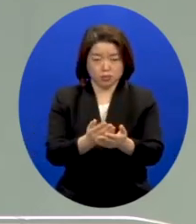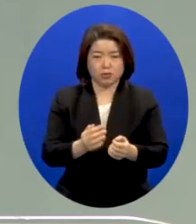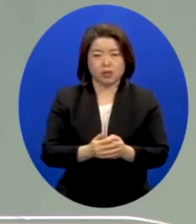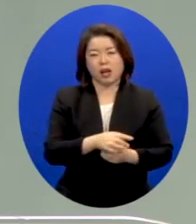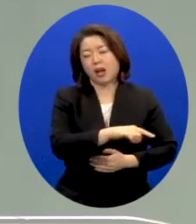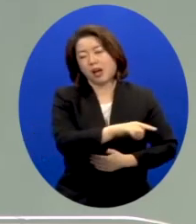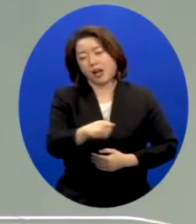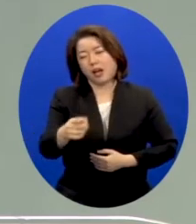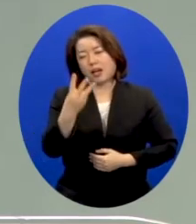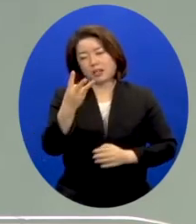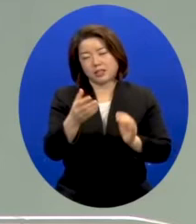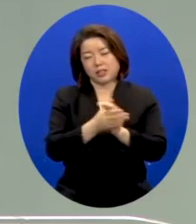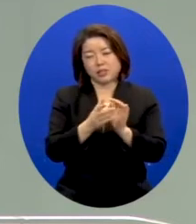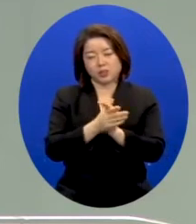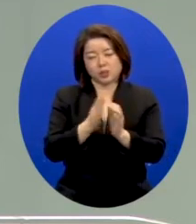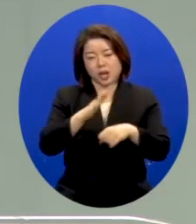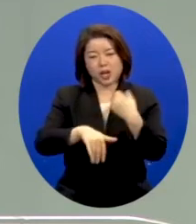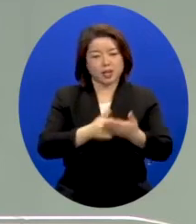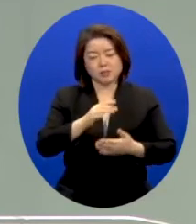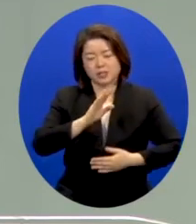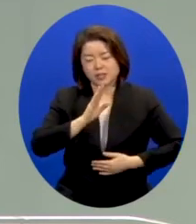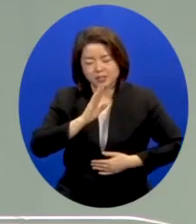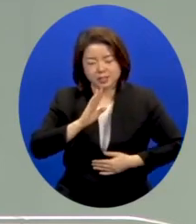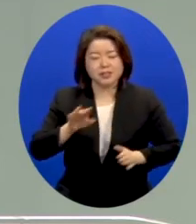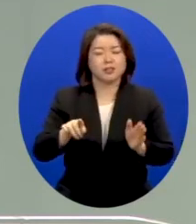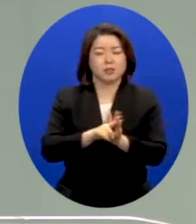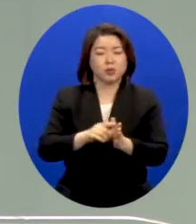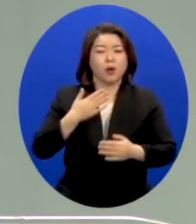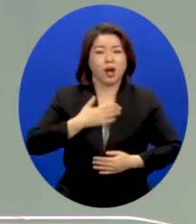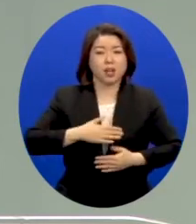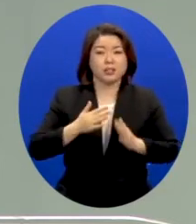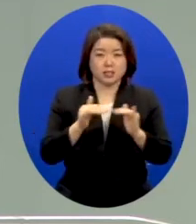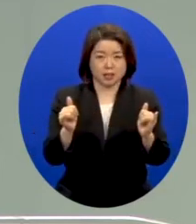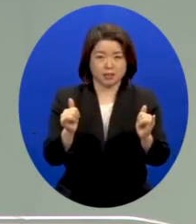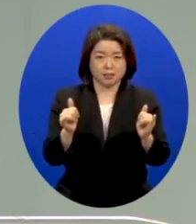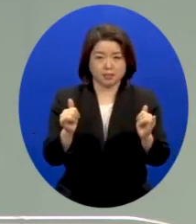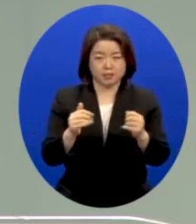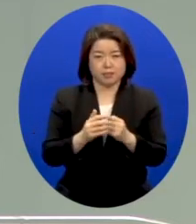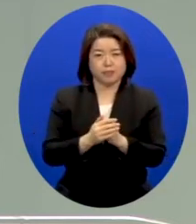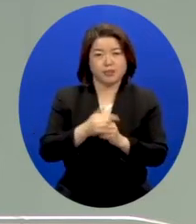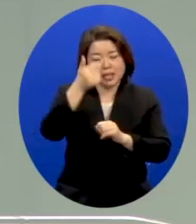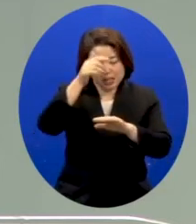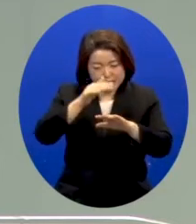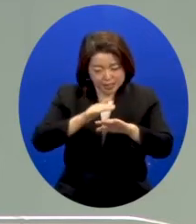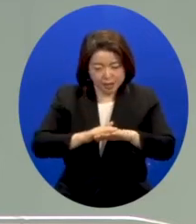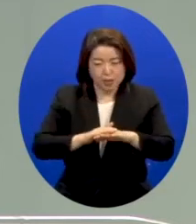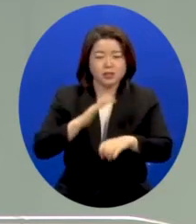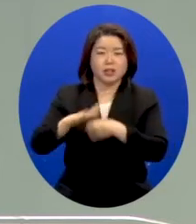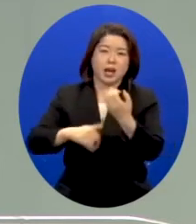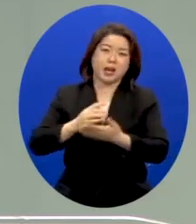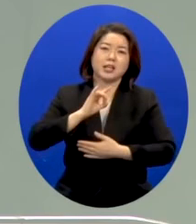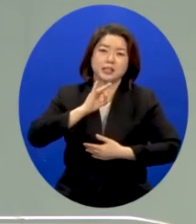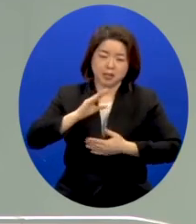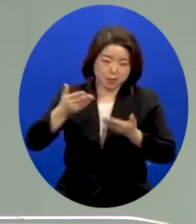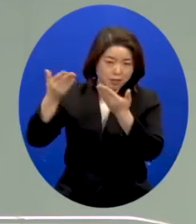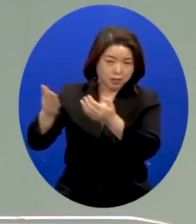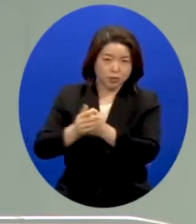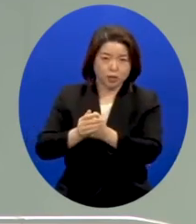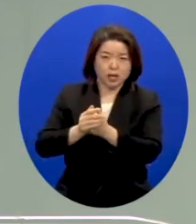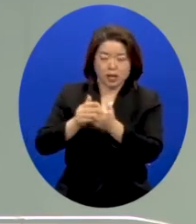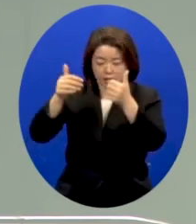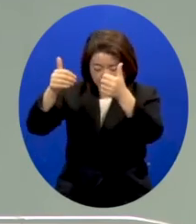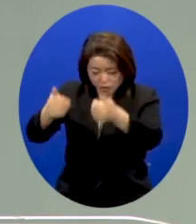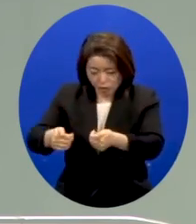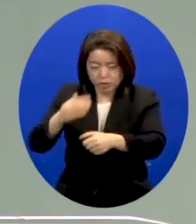사람이 하나님을 진짜 알았기 때문에 예배는 하나님께 만들어야 되요 절은 하나님께만